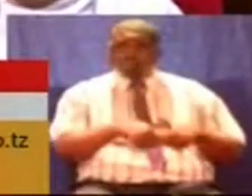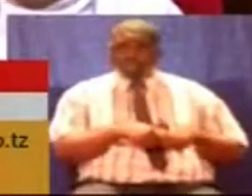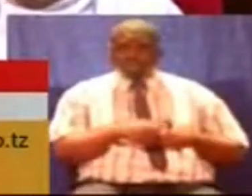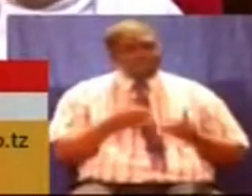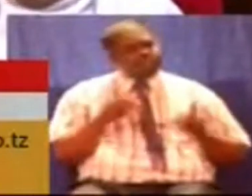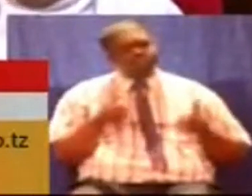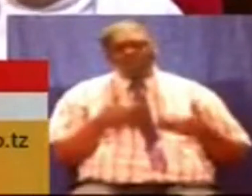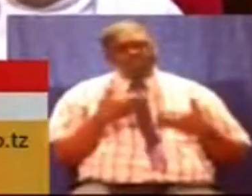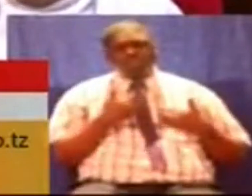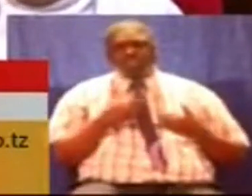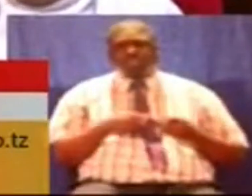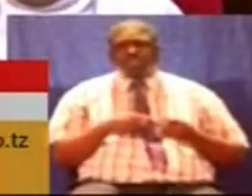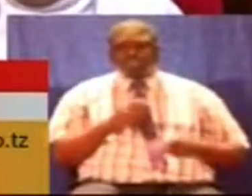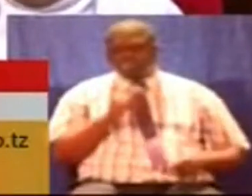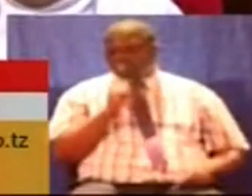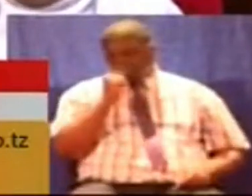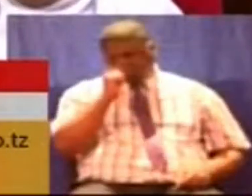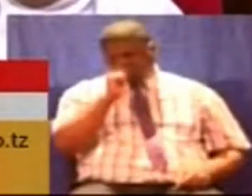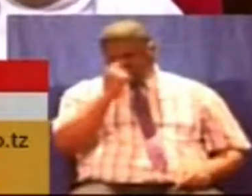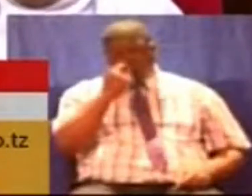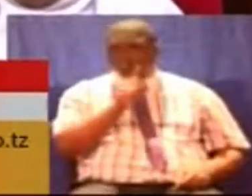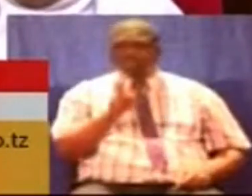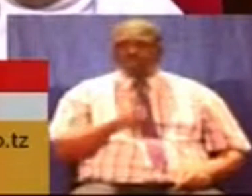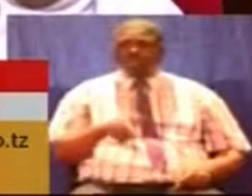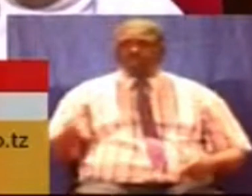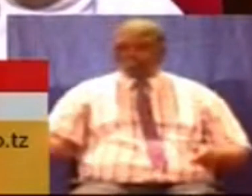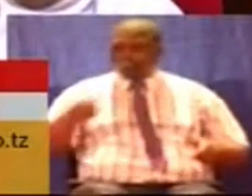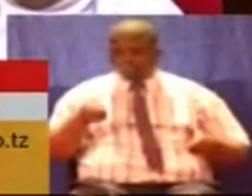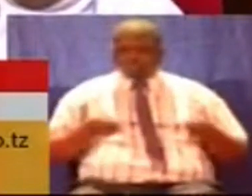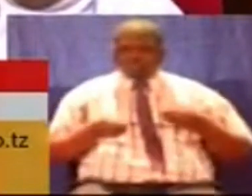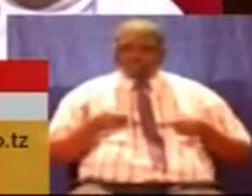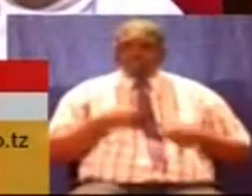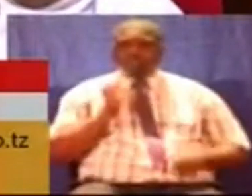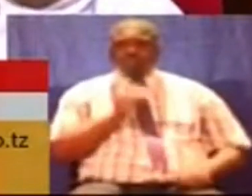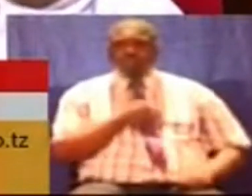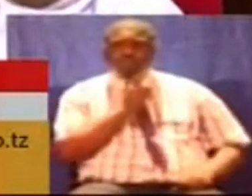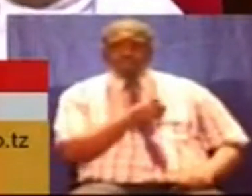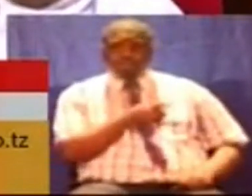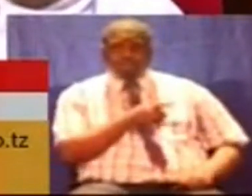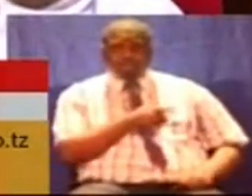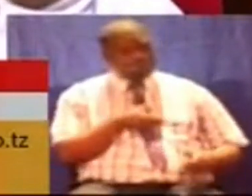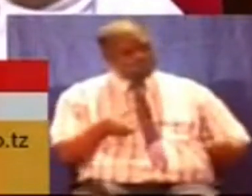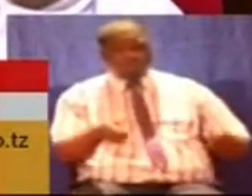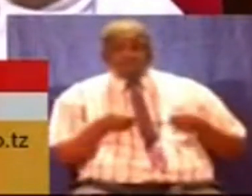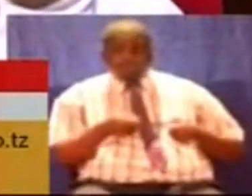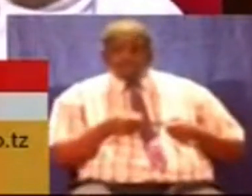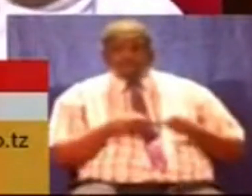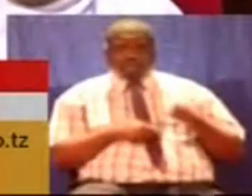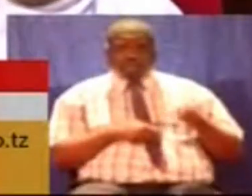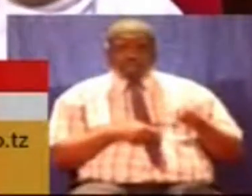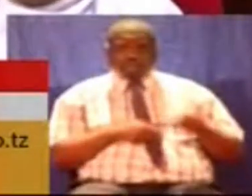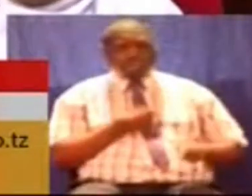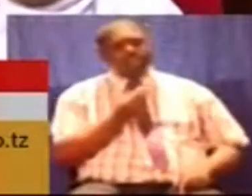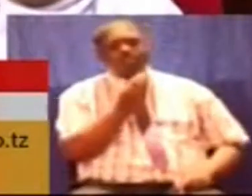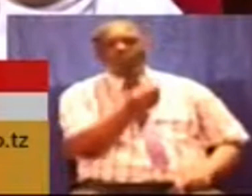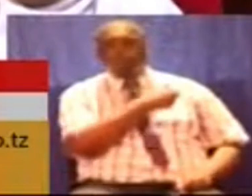amenifariji sana. Hakunipa kiburi, na alikuwa akiniona ananyang'anya magongo. Na mimi namwambia, wewe kabla unanyang'anya magongo, nitaenda